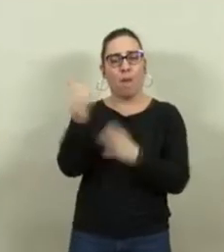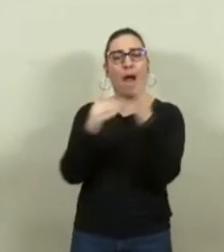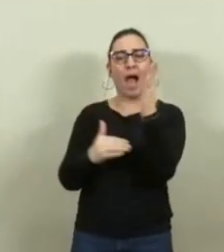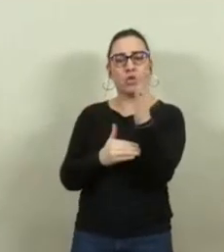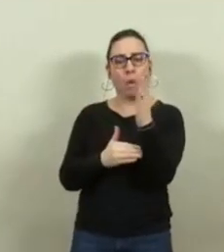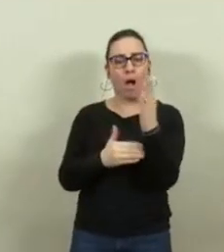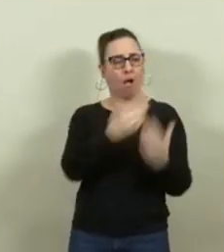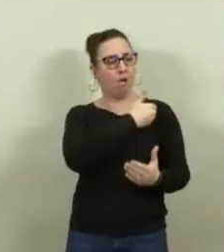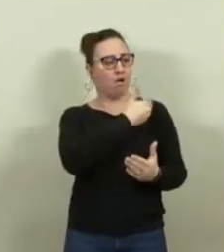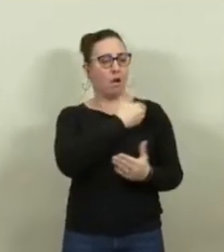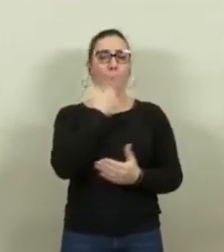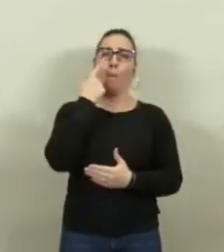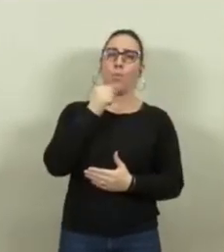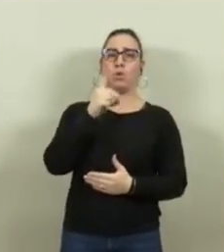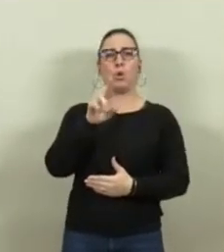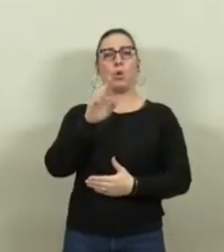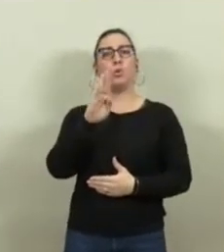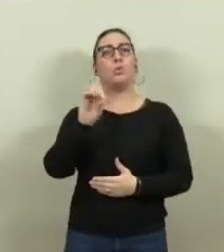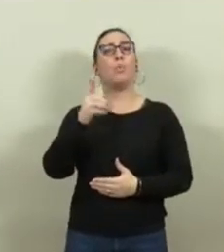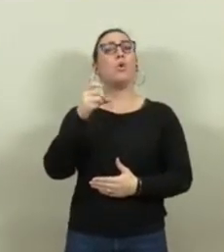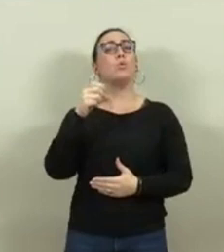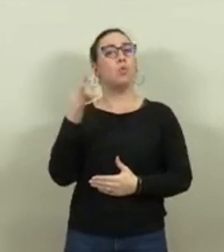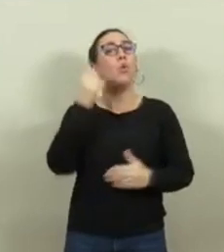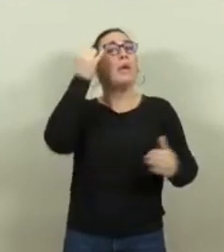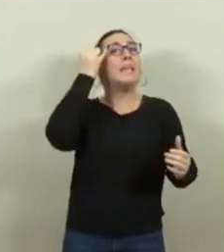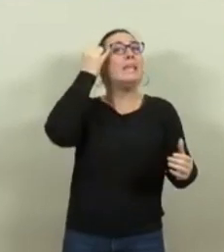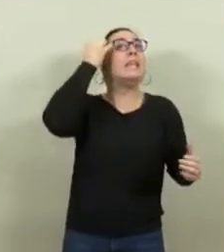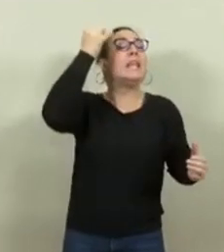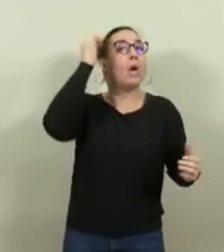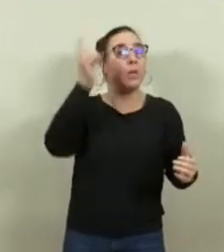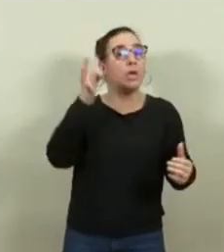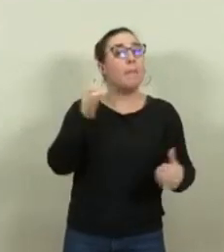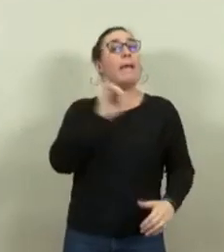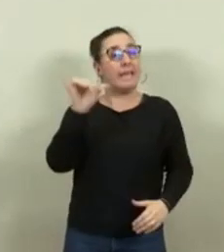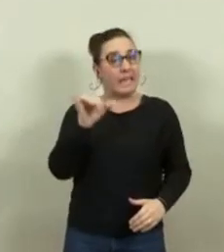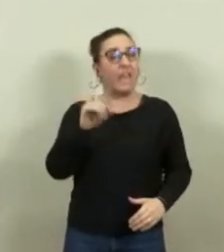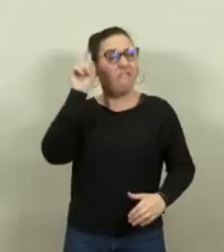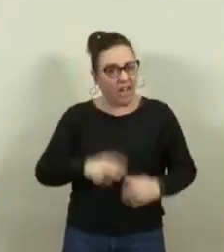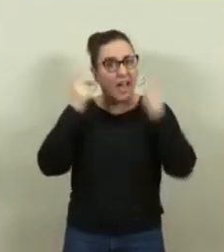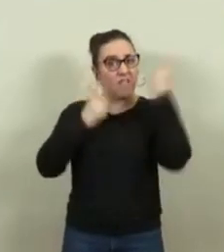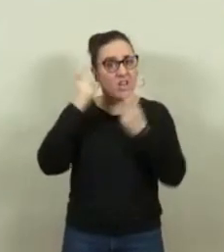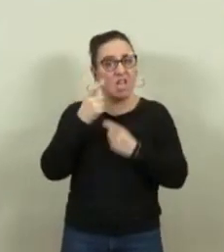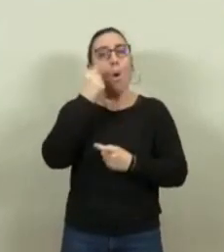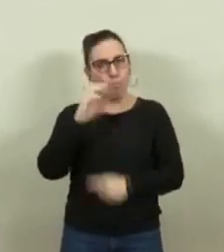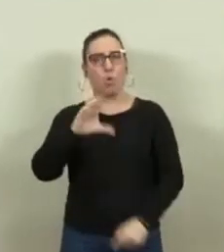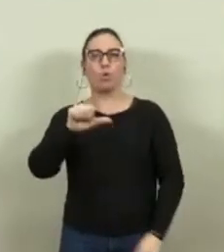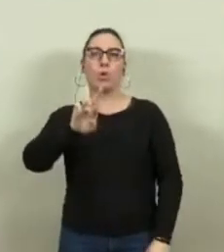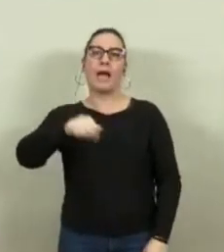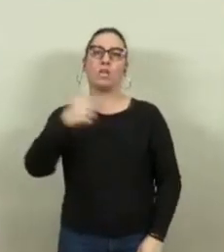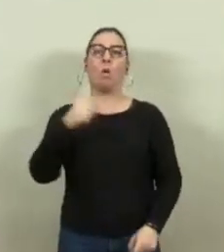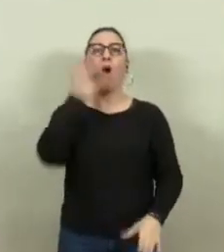dans la presse qu'Hubert Dubedou y avait pensé, mais je précise que c'est Alain Carignon qui y a réfléchi et a organisé un